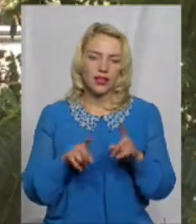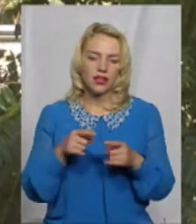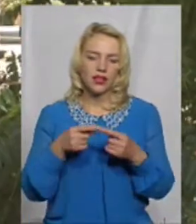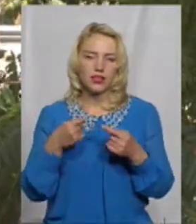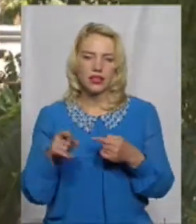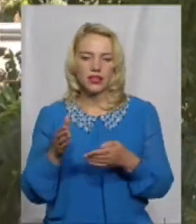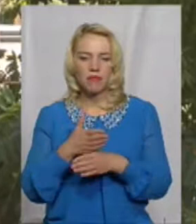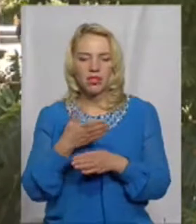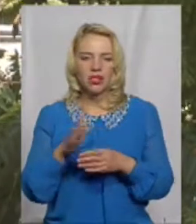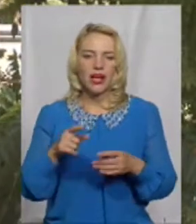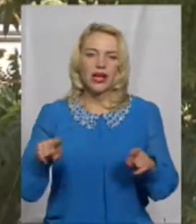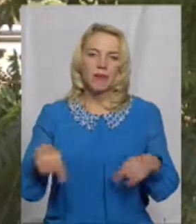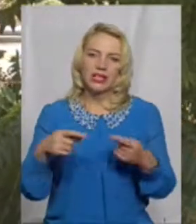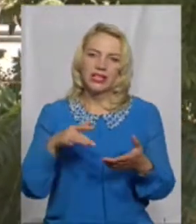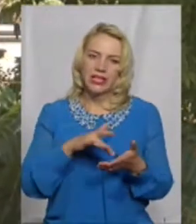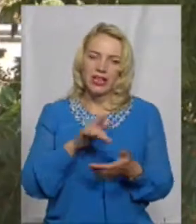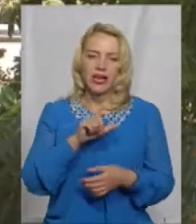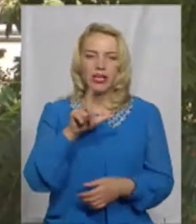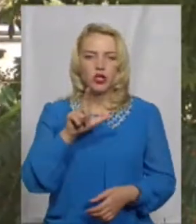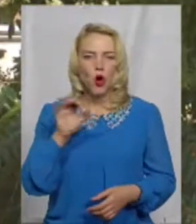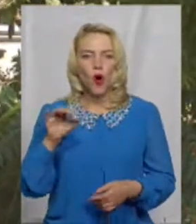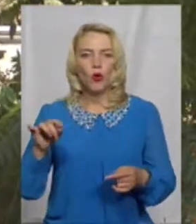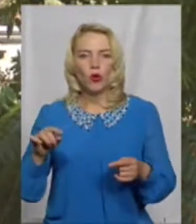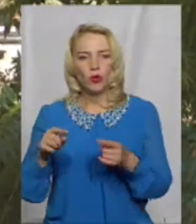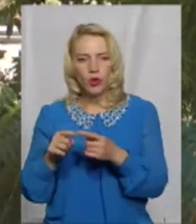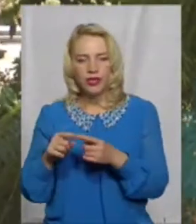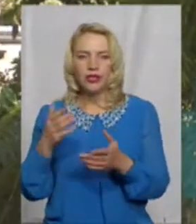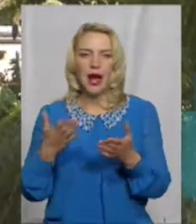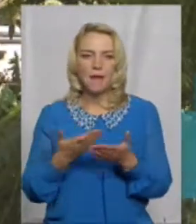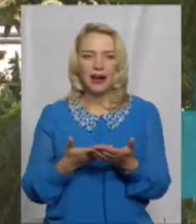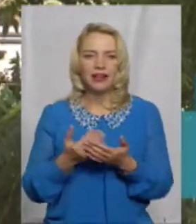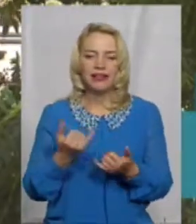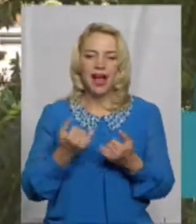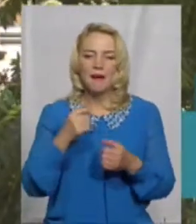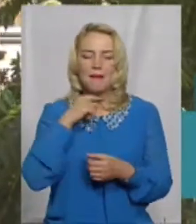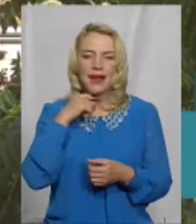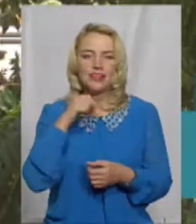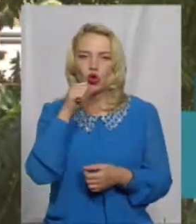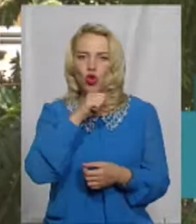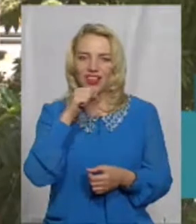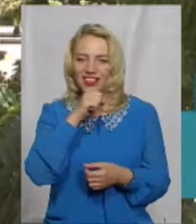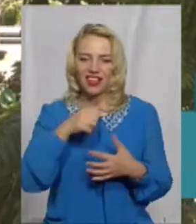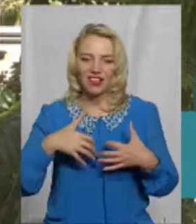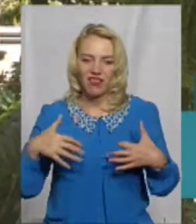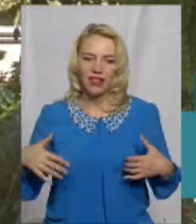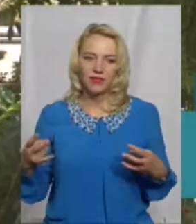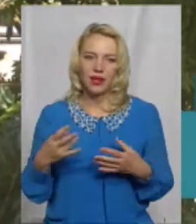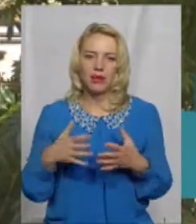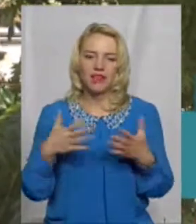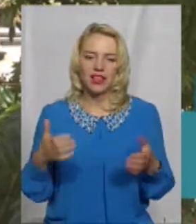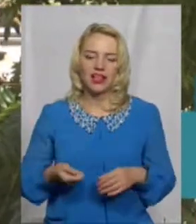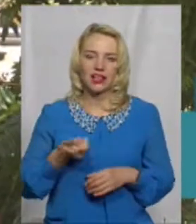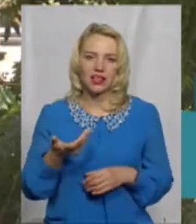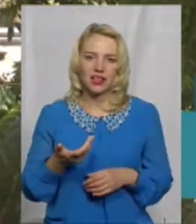між реабілітаційним центром і зоокуточком. Наприклад, для м'ясоїдних тварин потрібна велика кількість протеїна, тобто